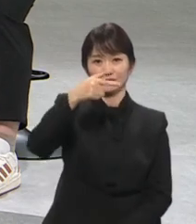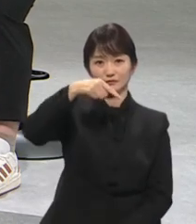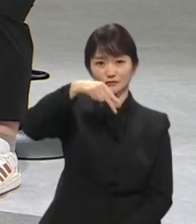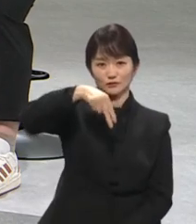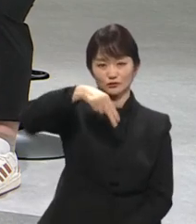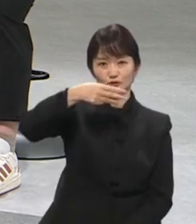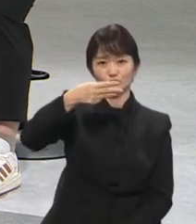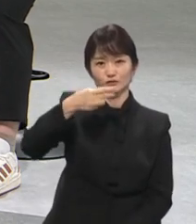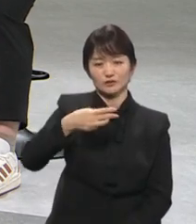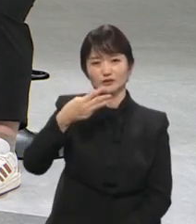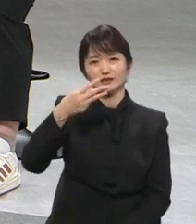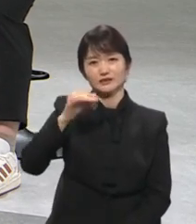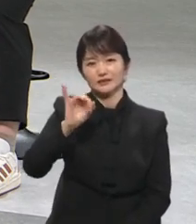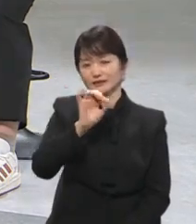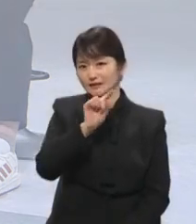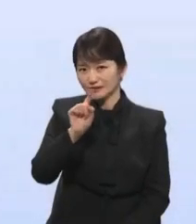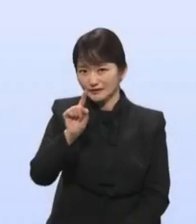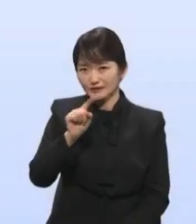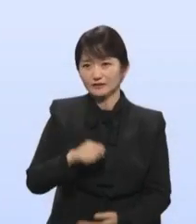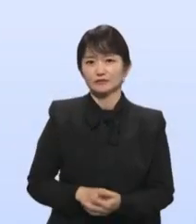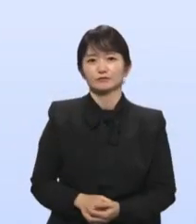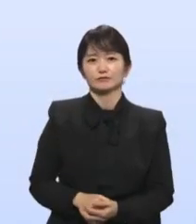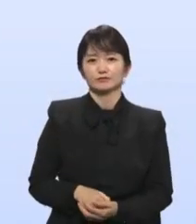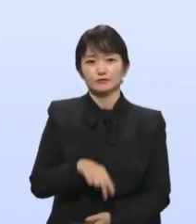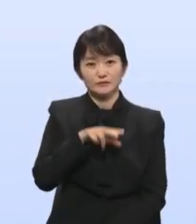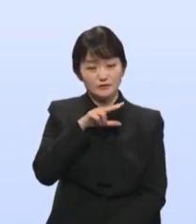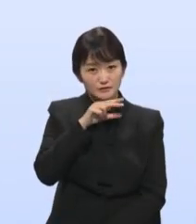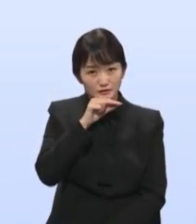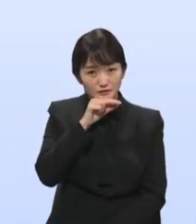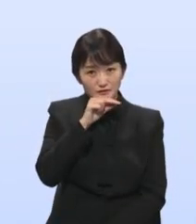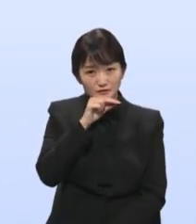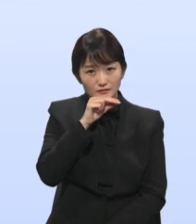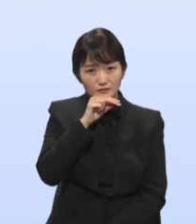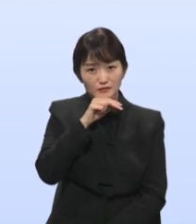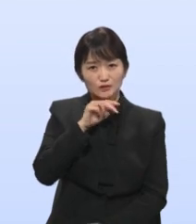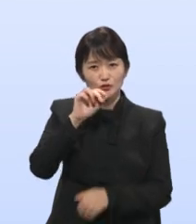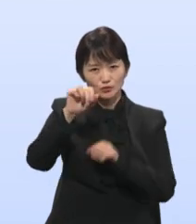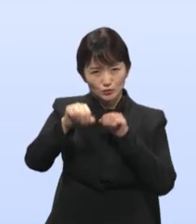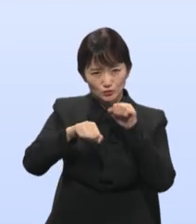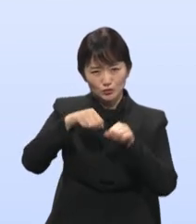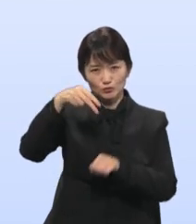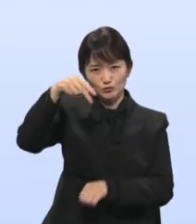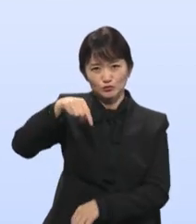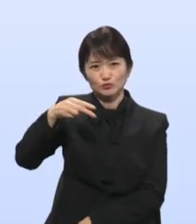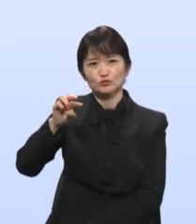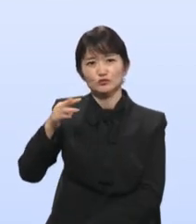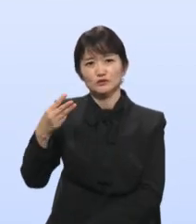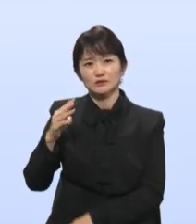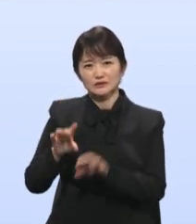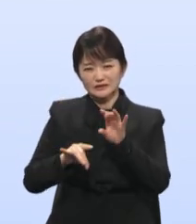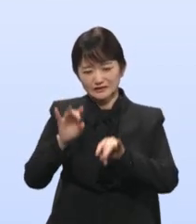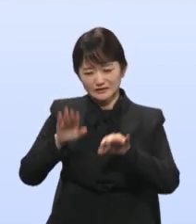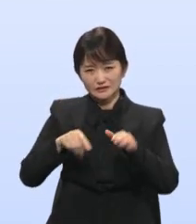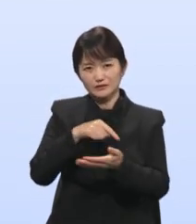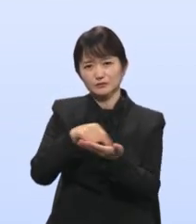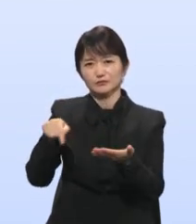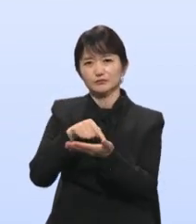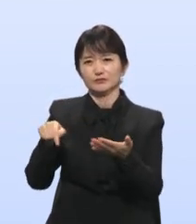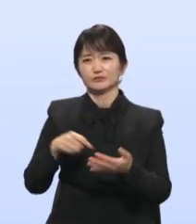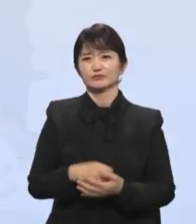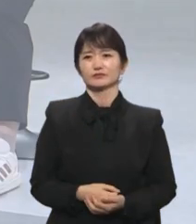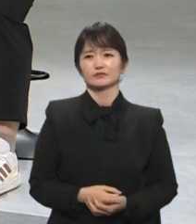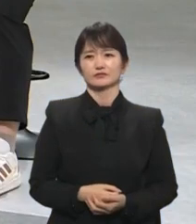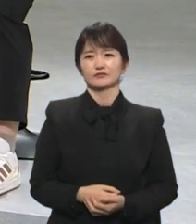뉴트리아고기 있니다 뭐 설치류 외래종 동물 수달 뭐 습지 피해 뭐 저런 키워드들이 좀 나오고 있는